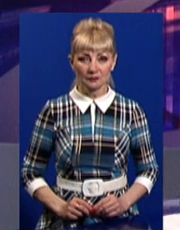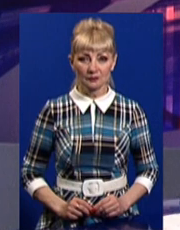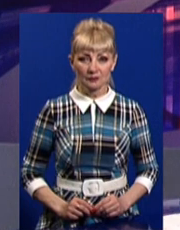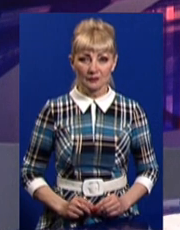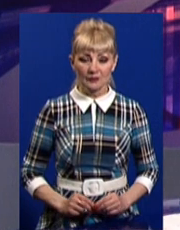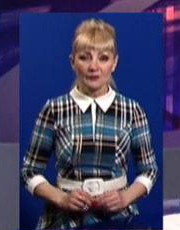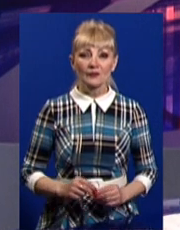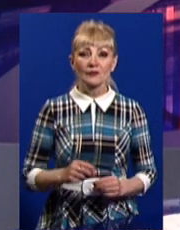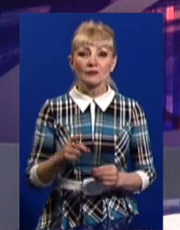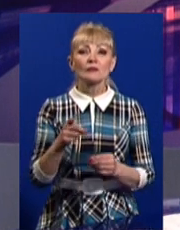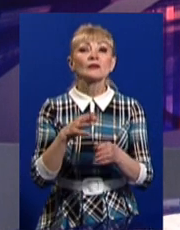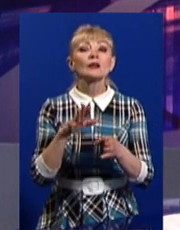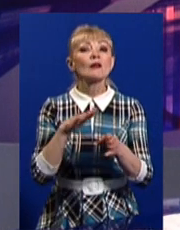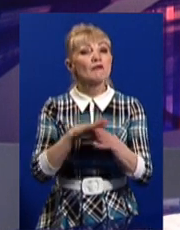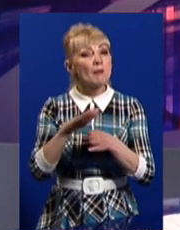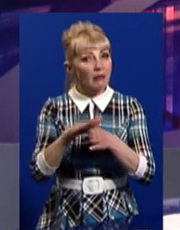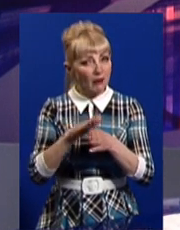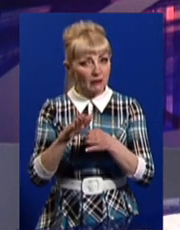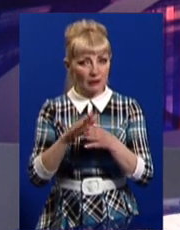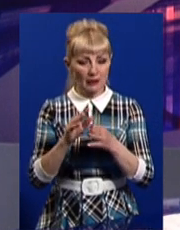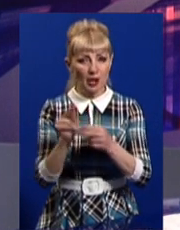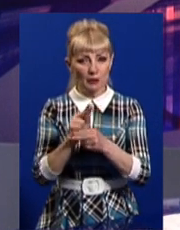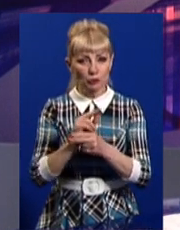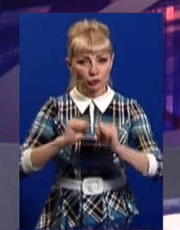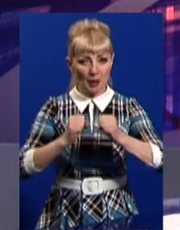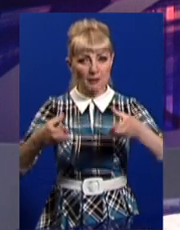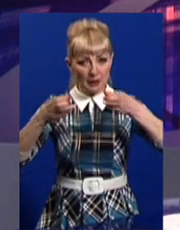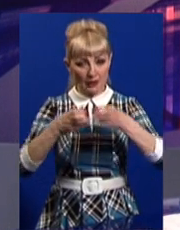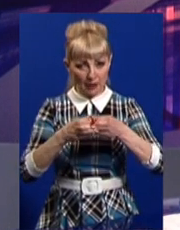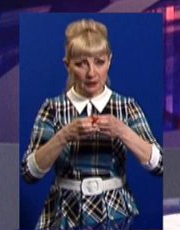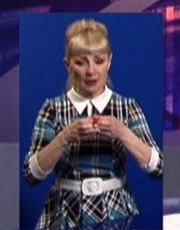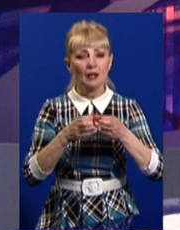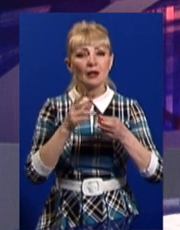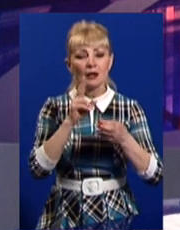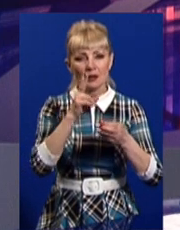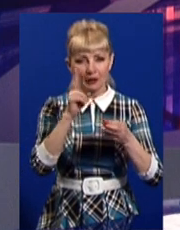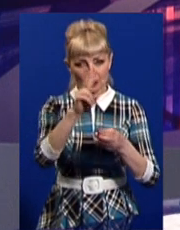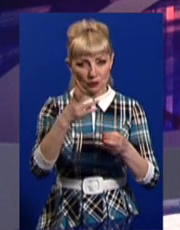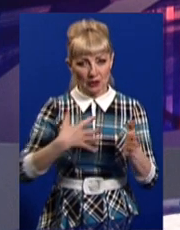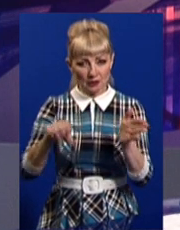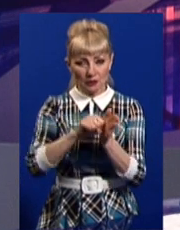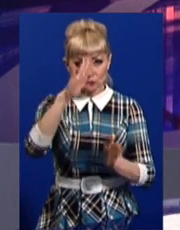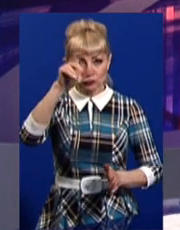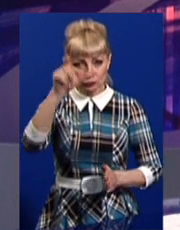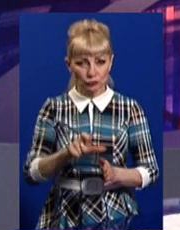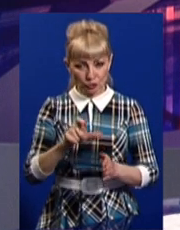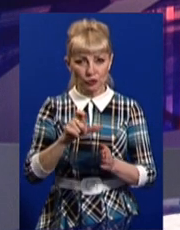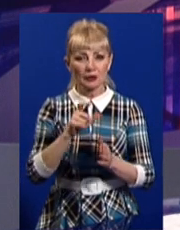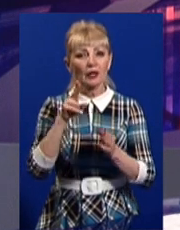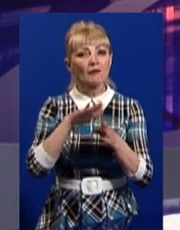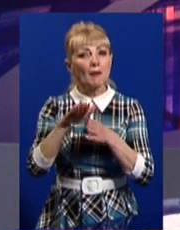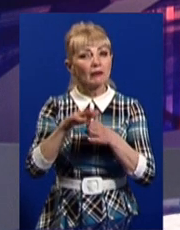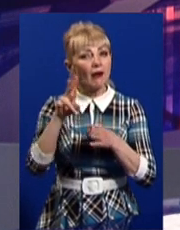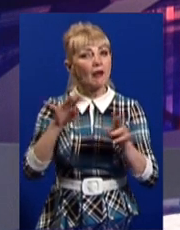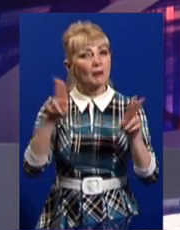Чи дотрималась ремонтна бригада тепломережі, в якій загинув працівник, правил безпеки, перевірить управління Держпраці. Там створили